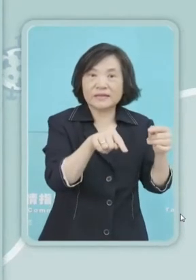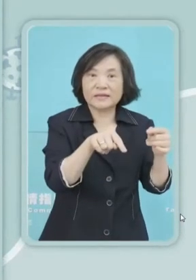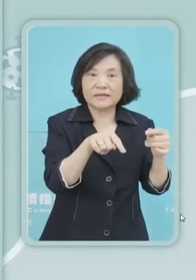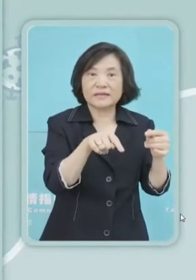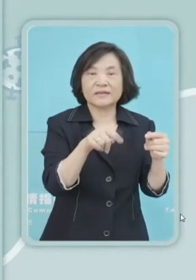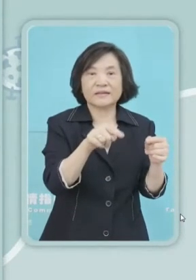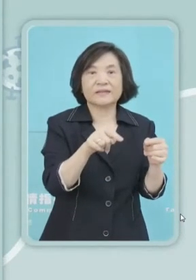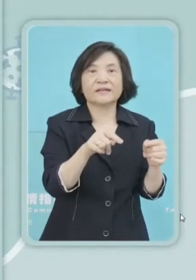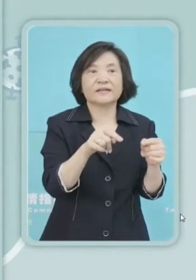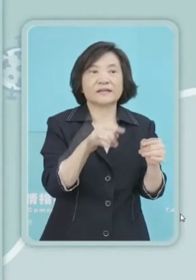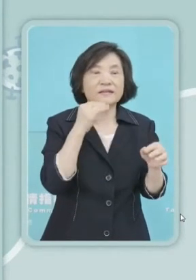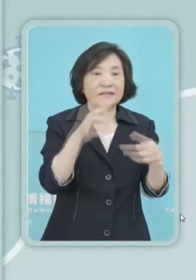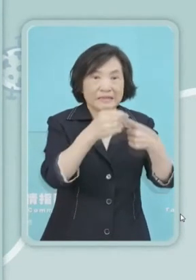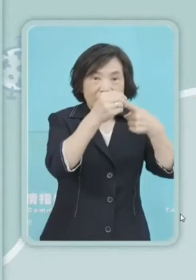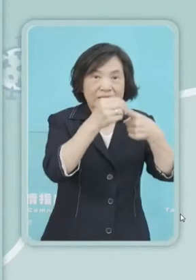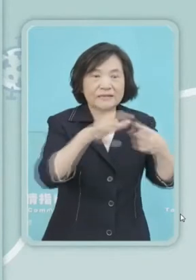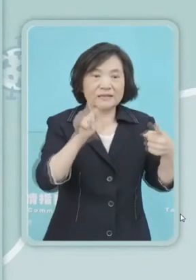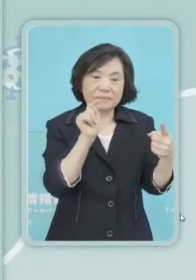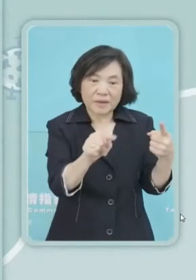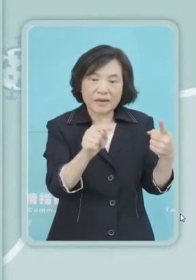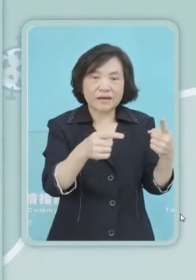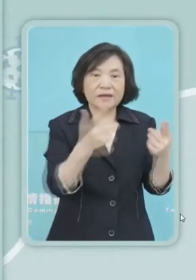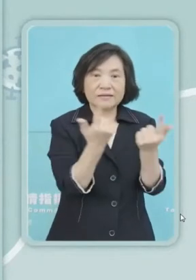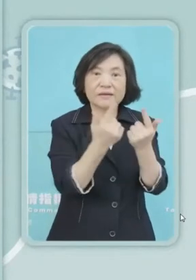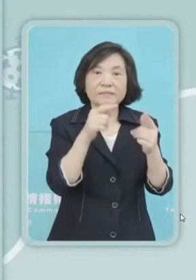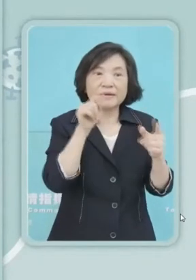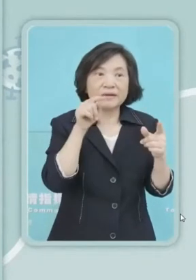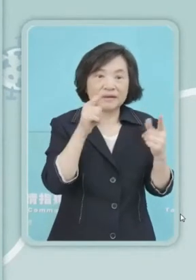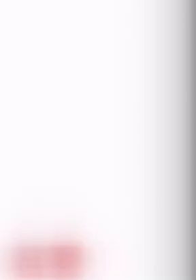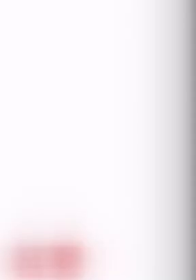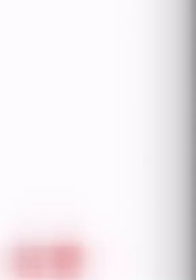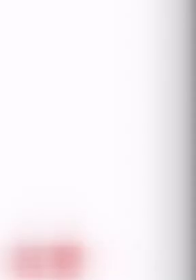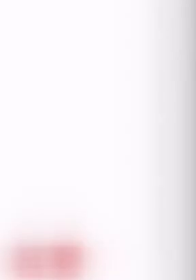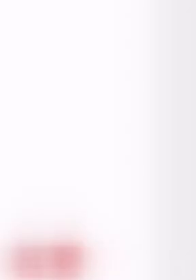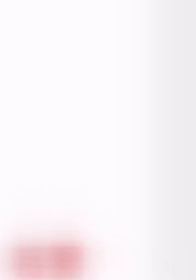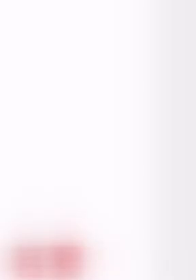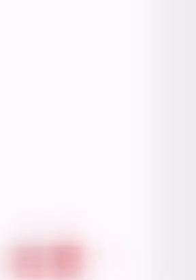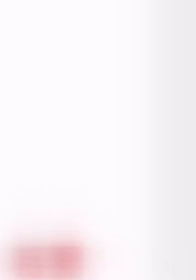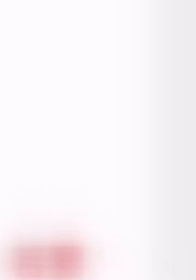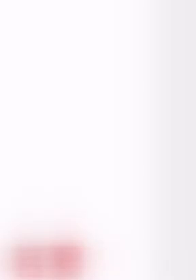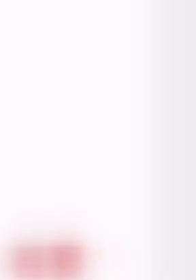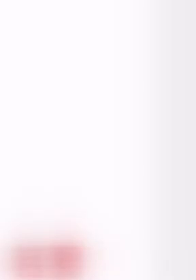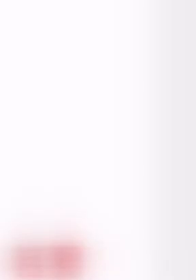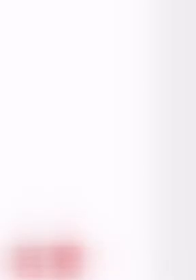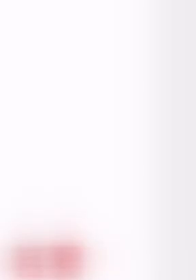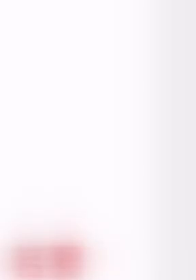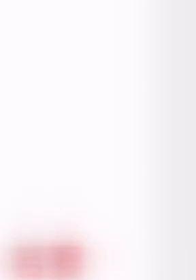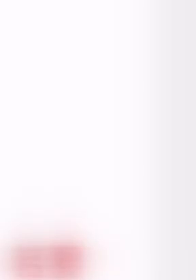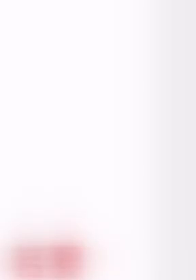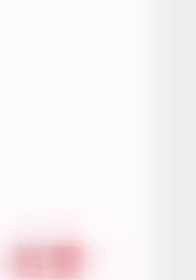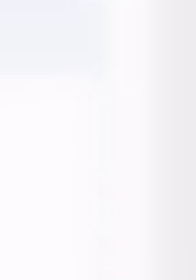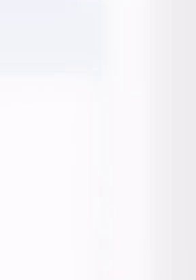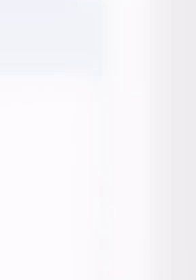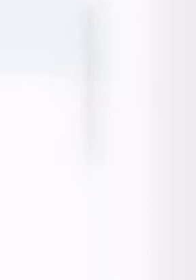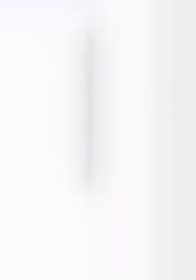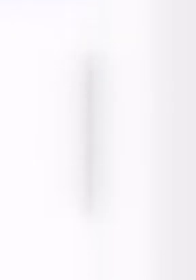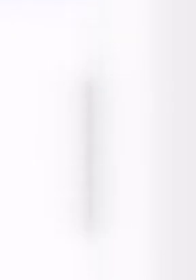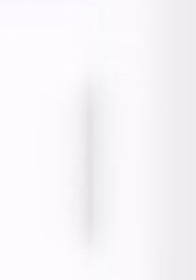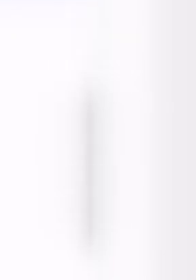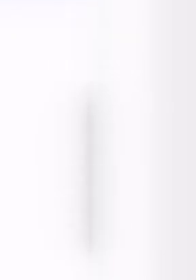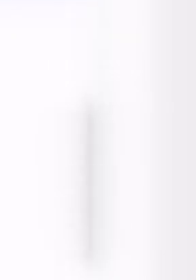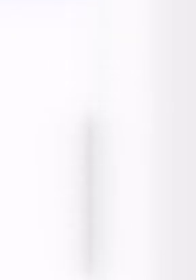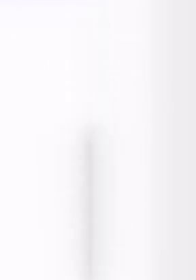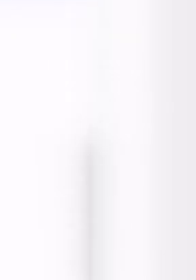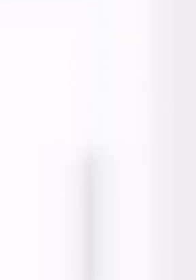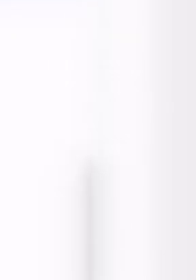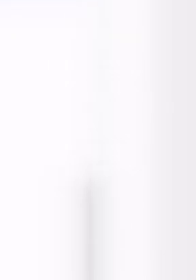部分呢，就是第一个先点选我们台北通的服务，然后再点选它疫苗预约的一个功能选